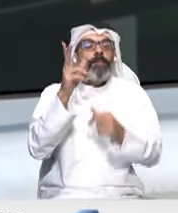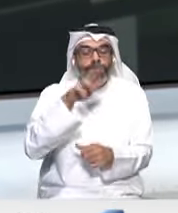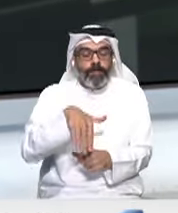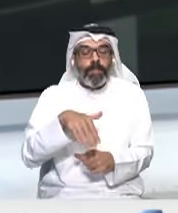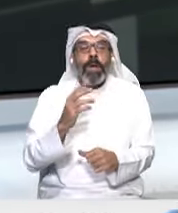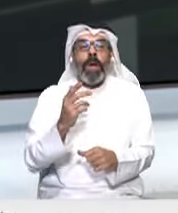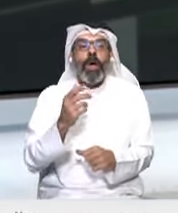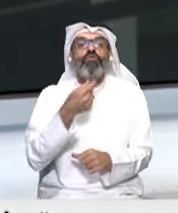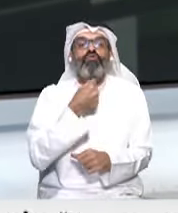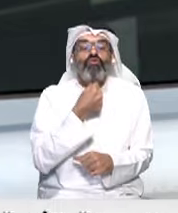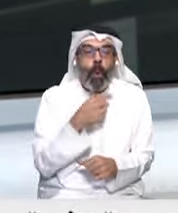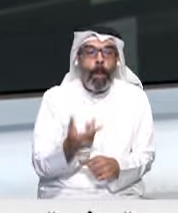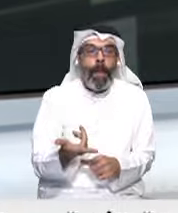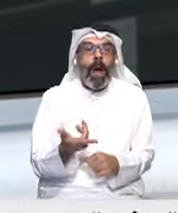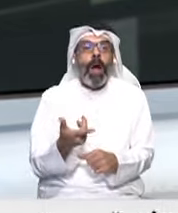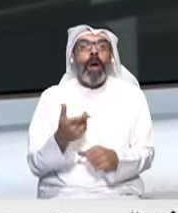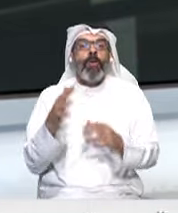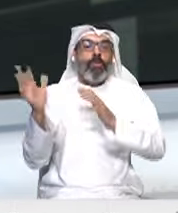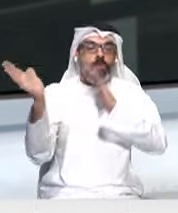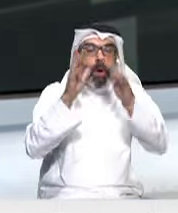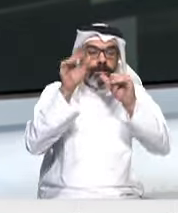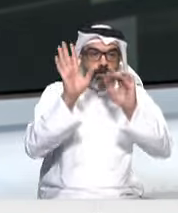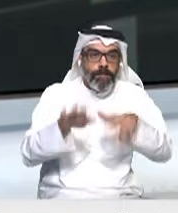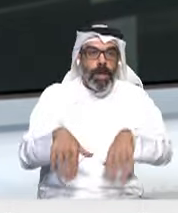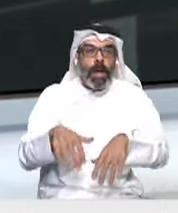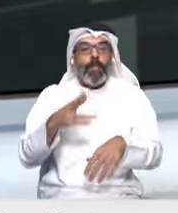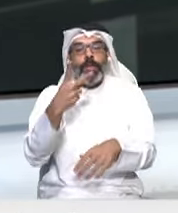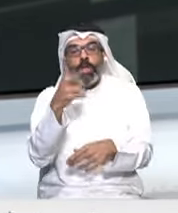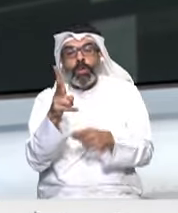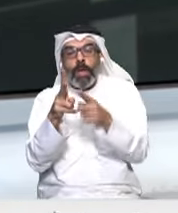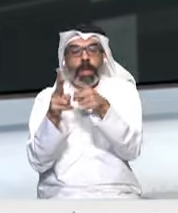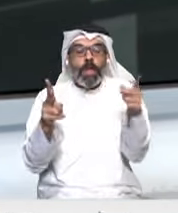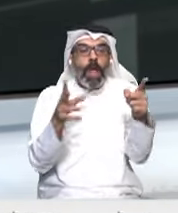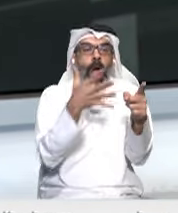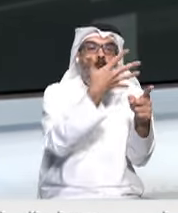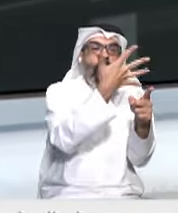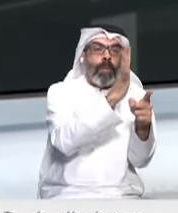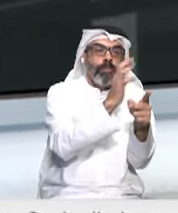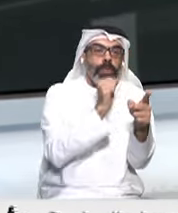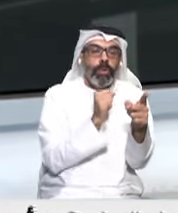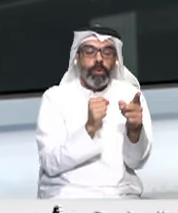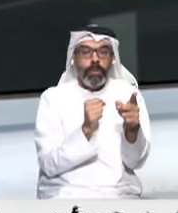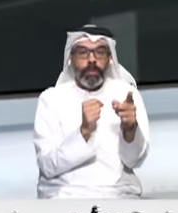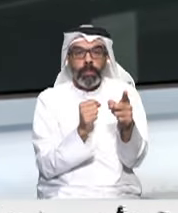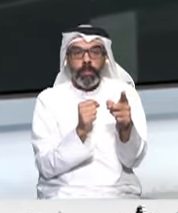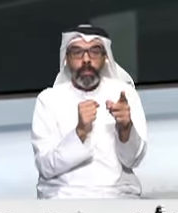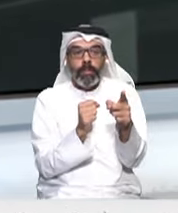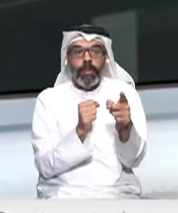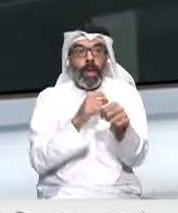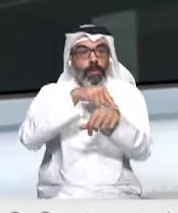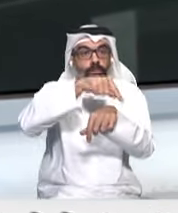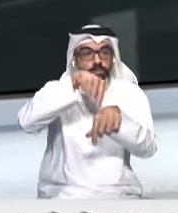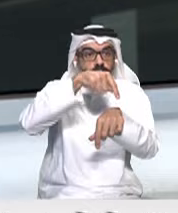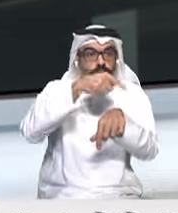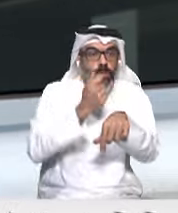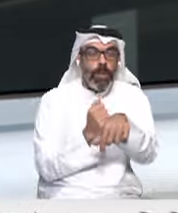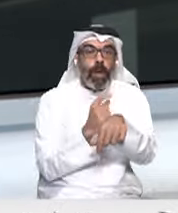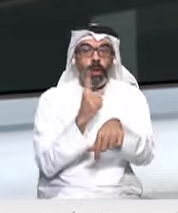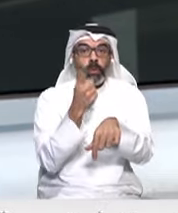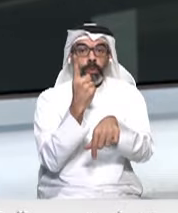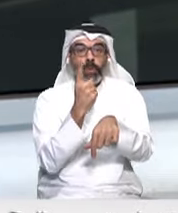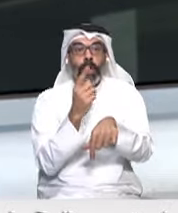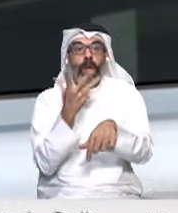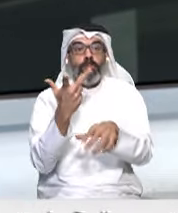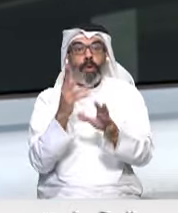الجمعة بسبب نشاط الرياح الشمالية الغربية المتوقع، قد تصل سرعة الرياح إلى 50 كيلومتر في الساعة، العظمى المتوقعة في يومين